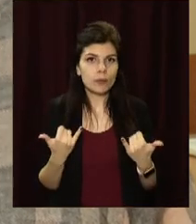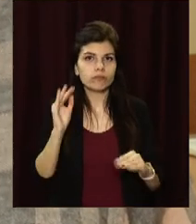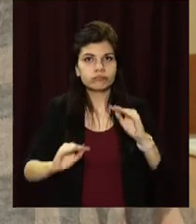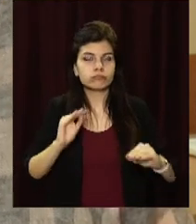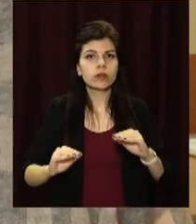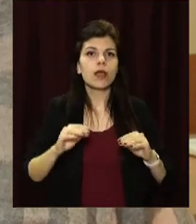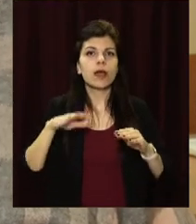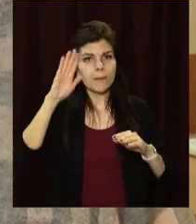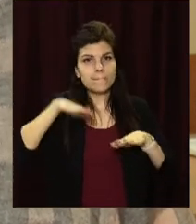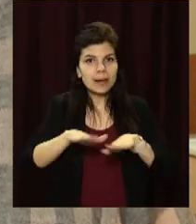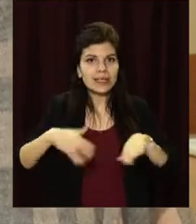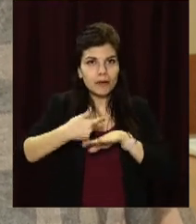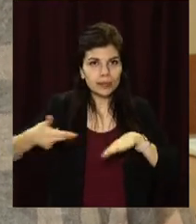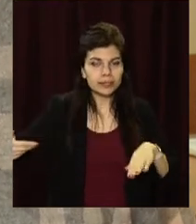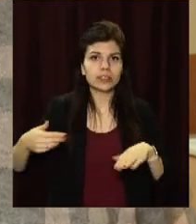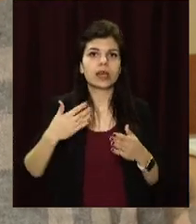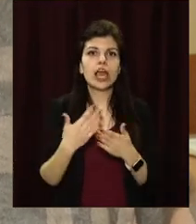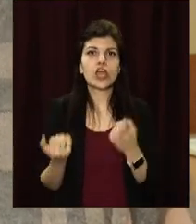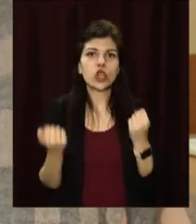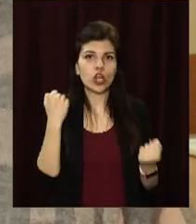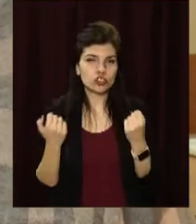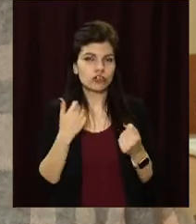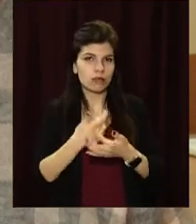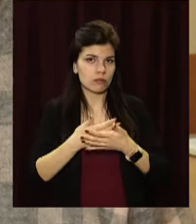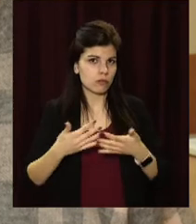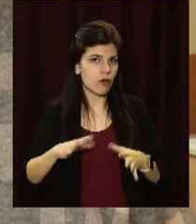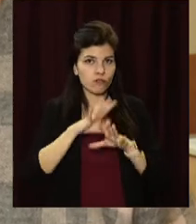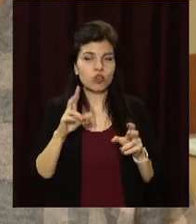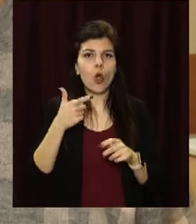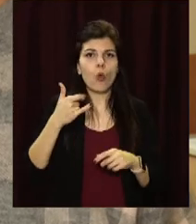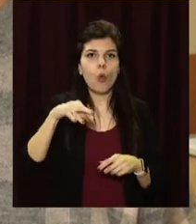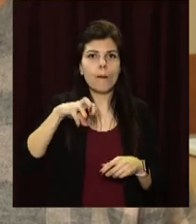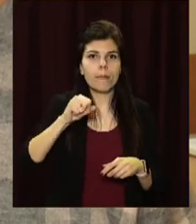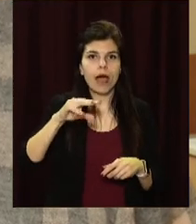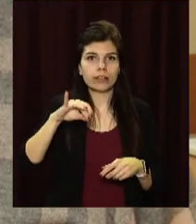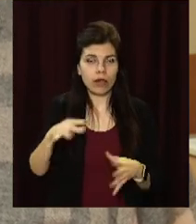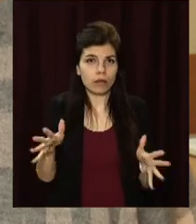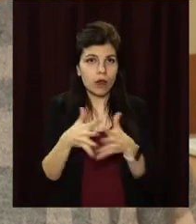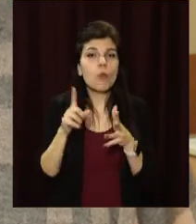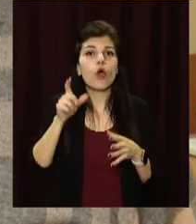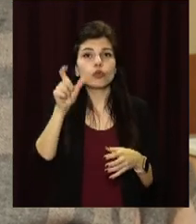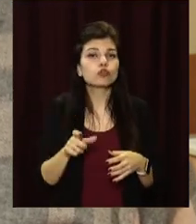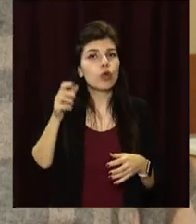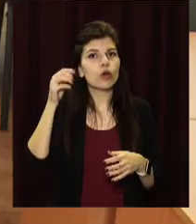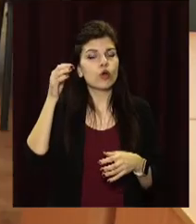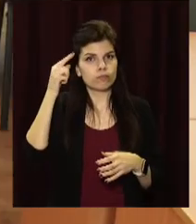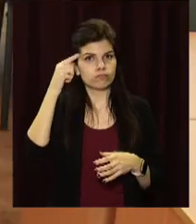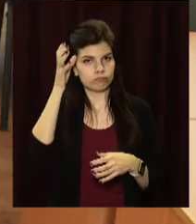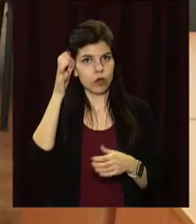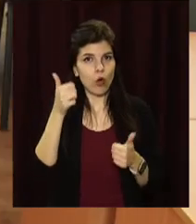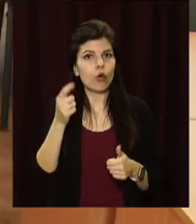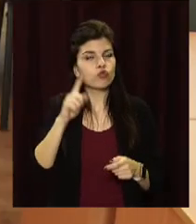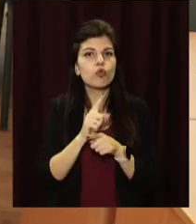тренажерні, спортивні зали і суспільно-гуманітарний профіль. Тому що досвідчена людина повинна знати багато мов. У